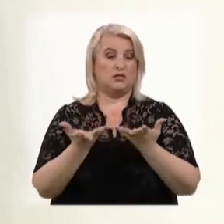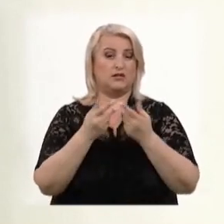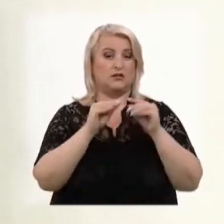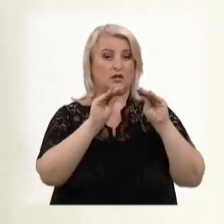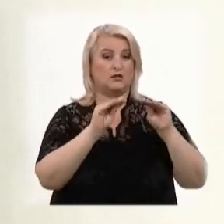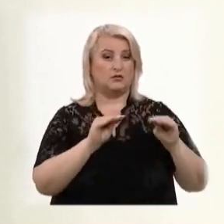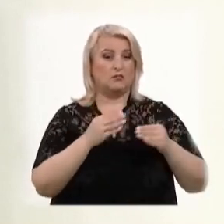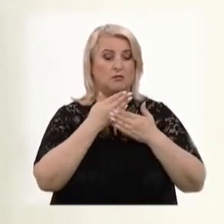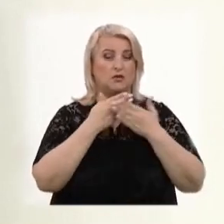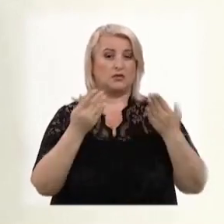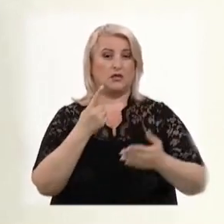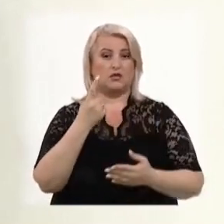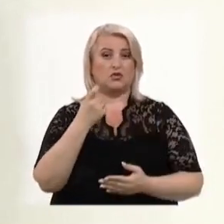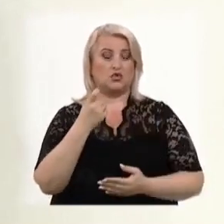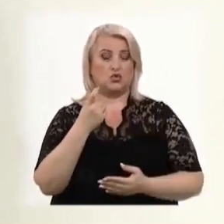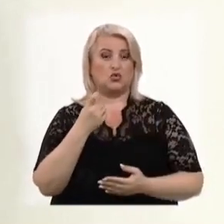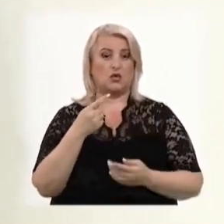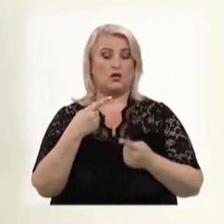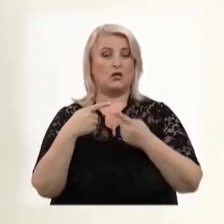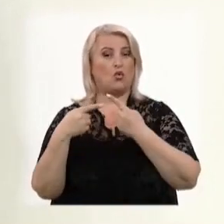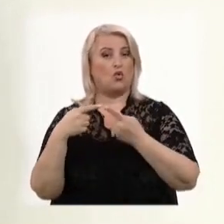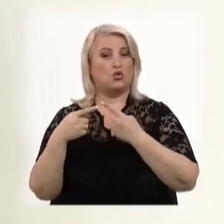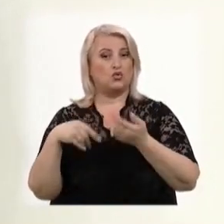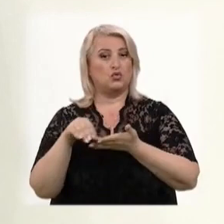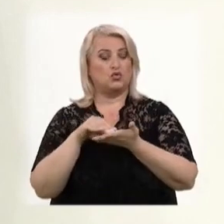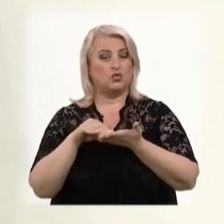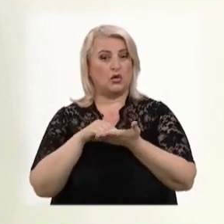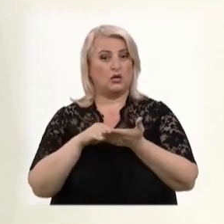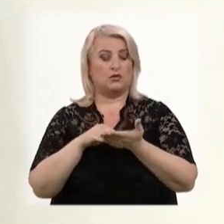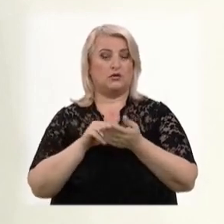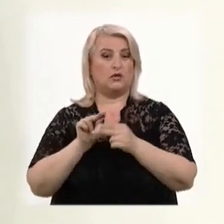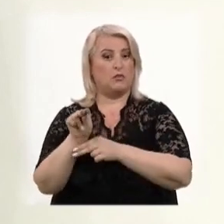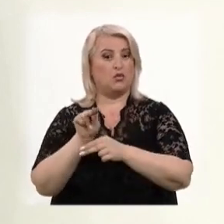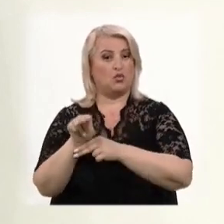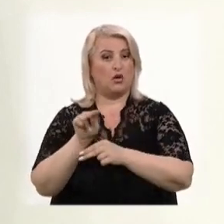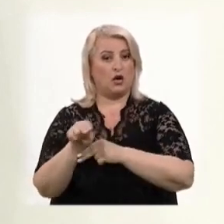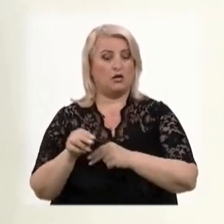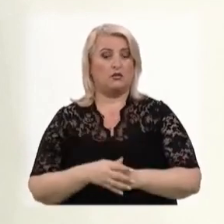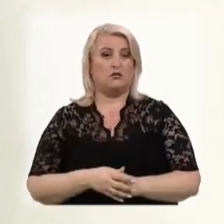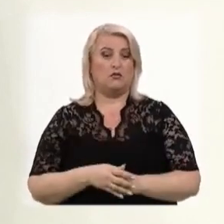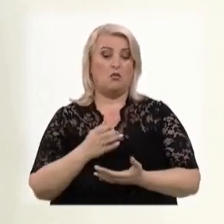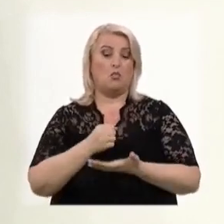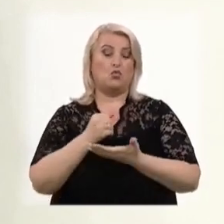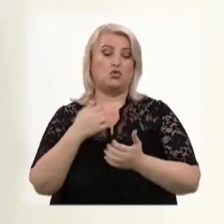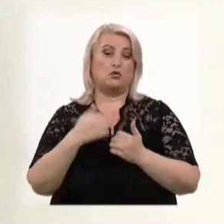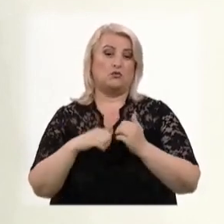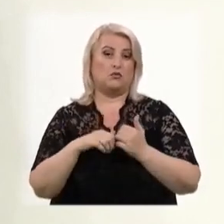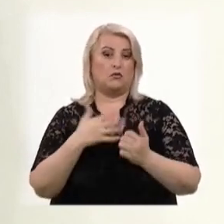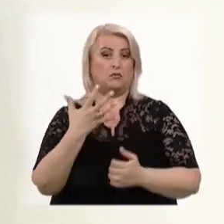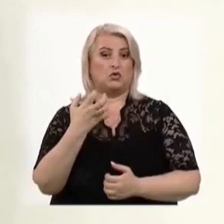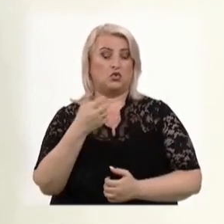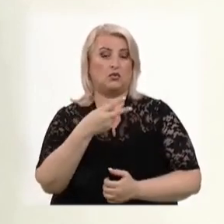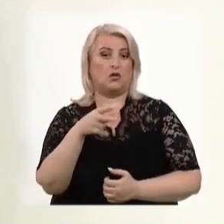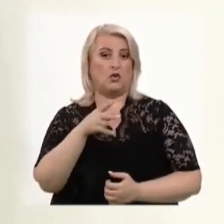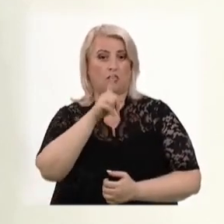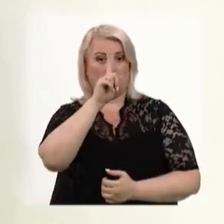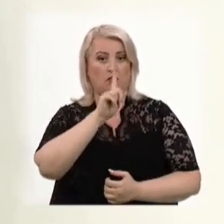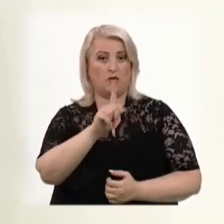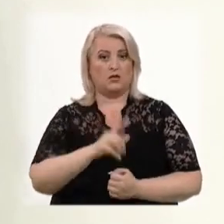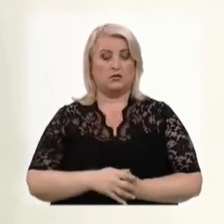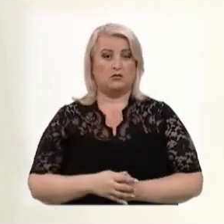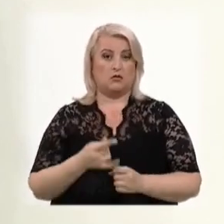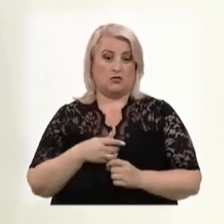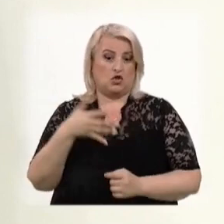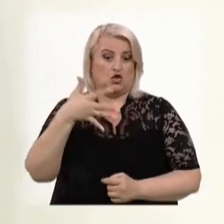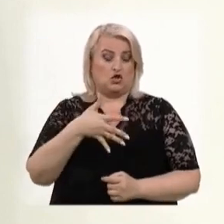ultimele 100 de consultații în mentorat bugetul mediu este de 500 de euro pe luna asta înseamnă